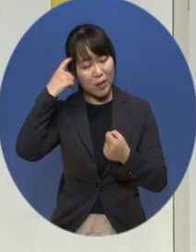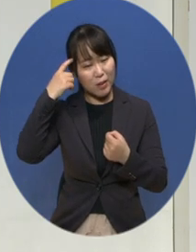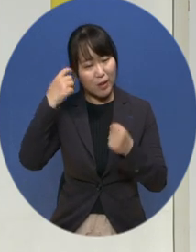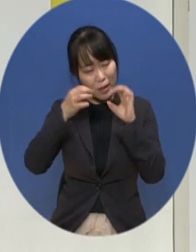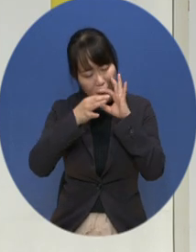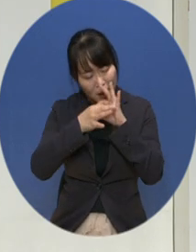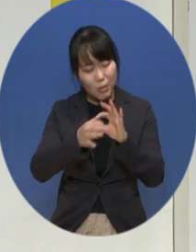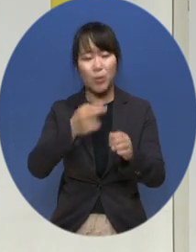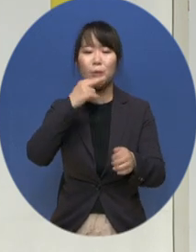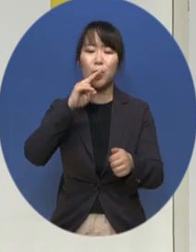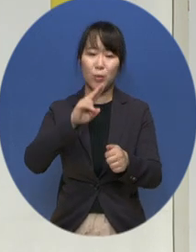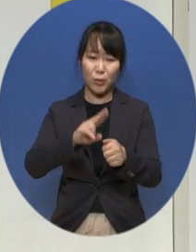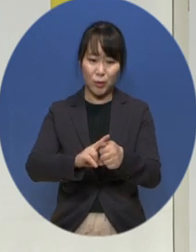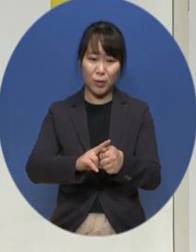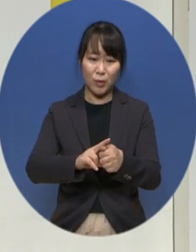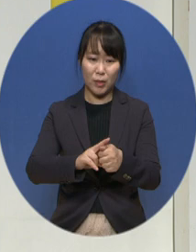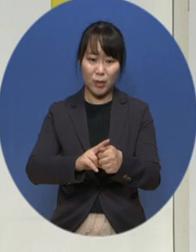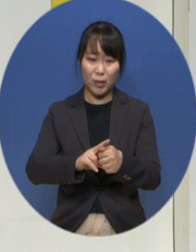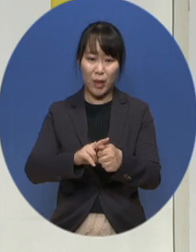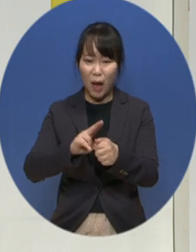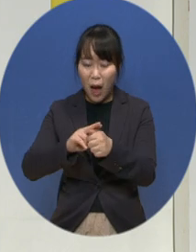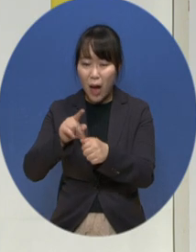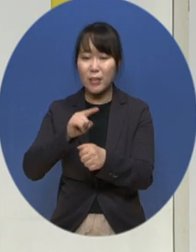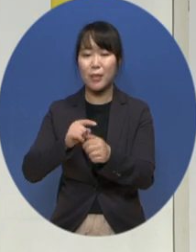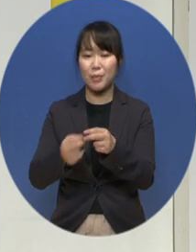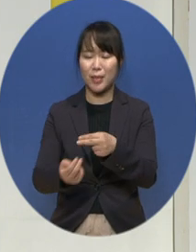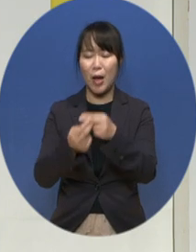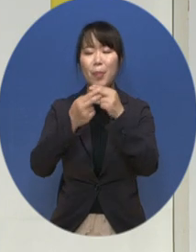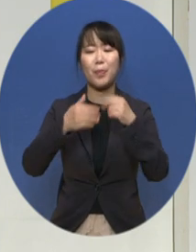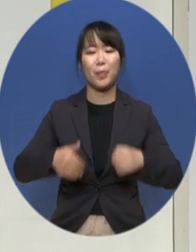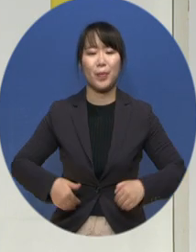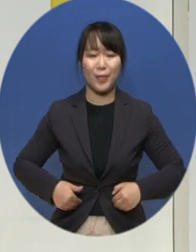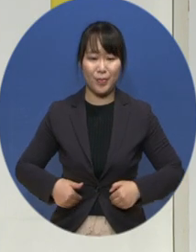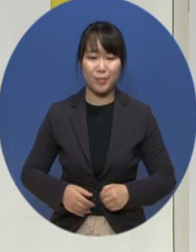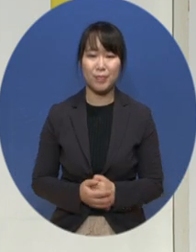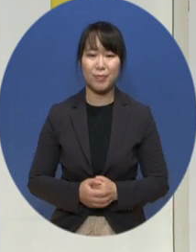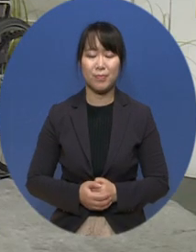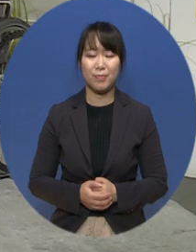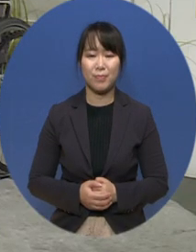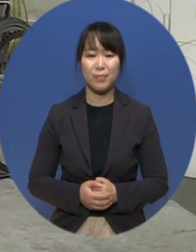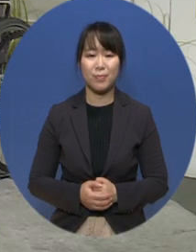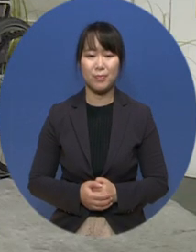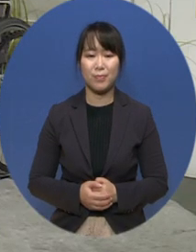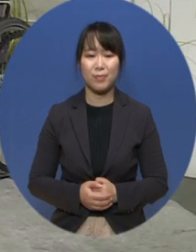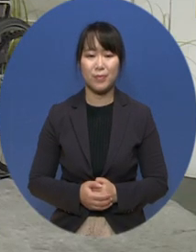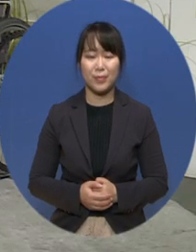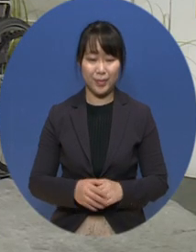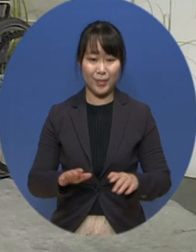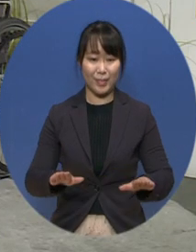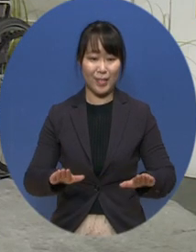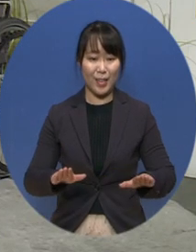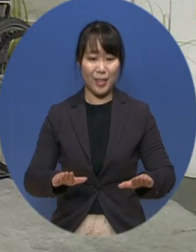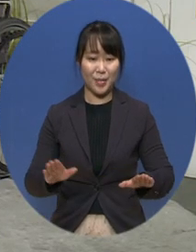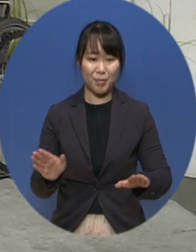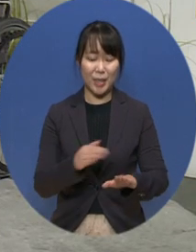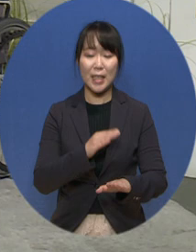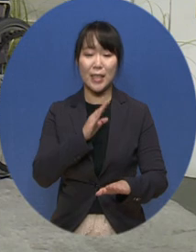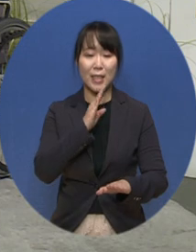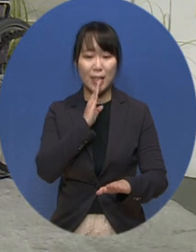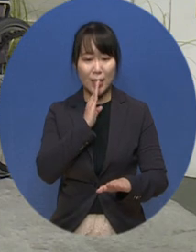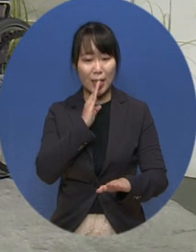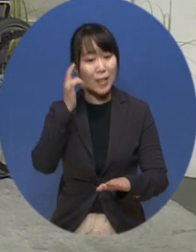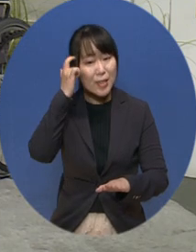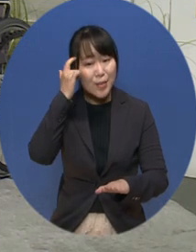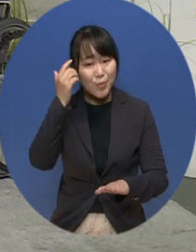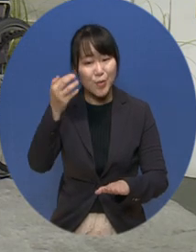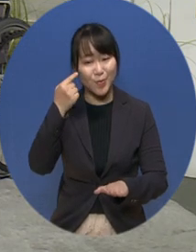계속 도전하고 생 책을 주문 무슨 싸울 필요가 있다고 생각듭니다 그렇겠네요 4 자 그러면 요 지금부터는 이제 본격적인